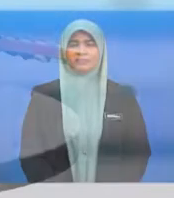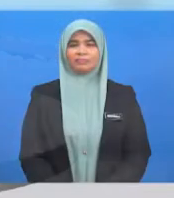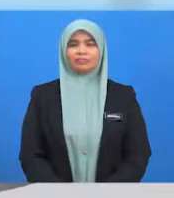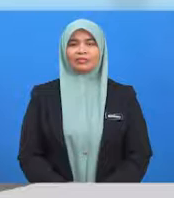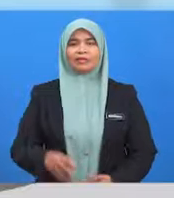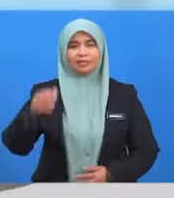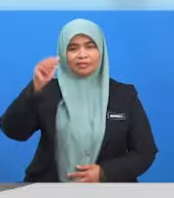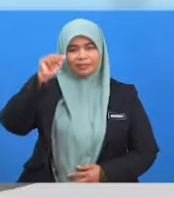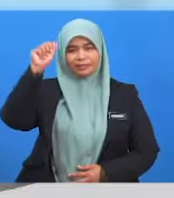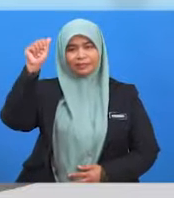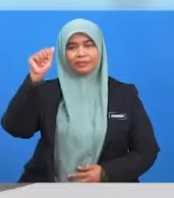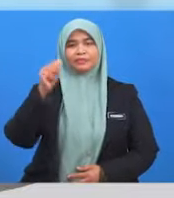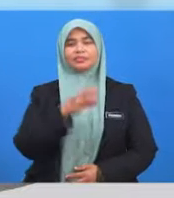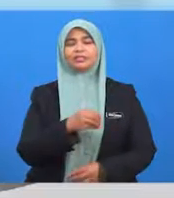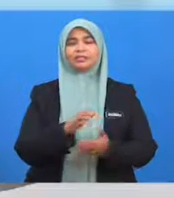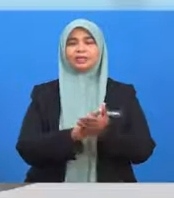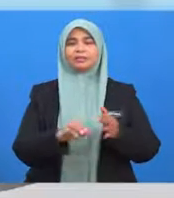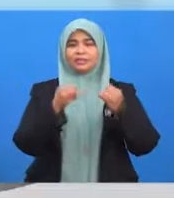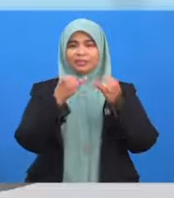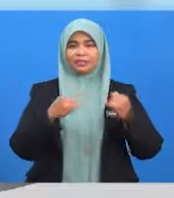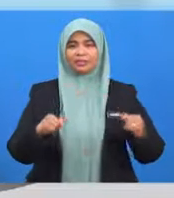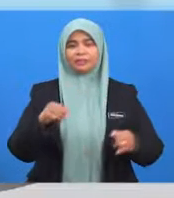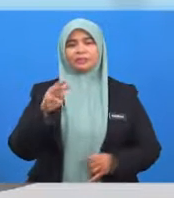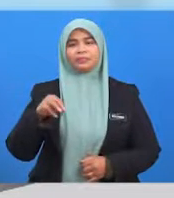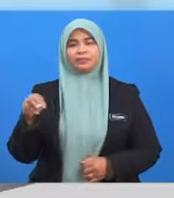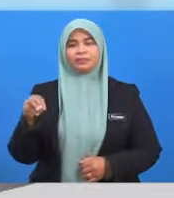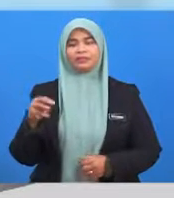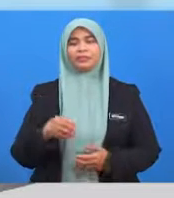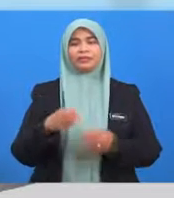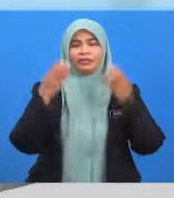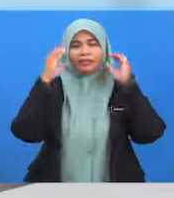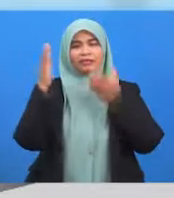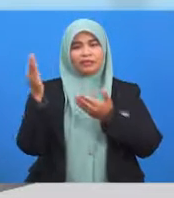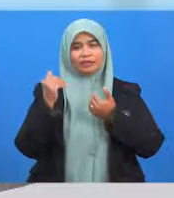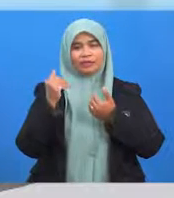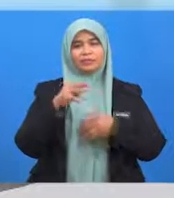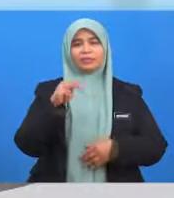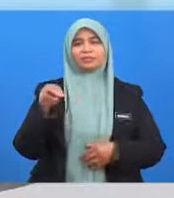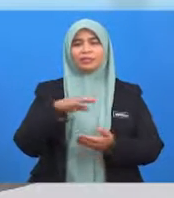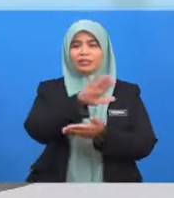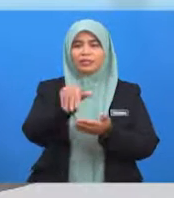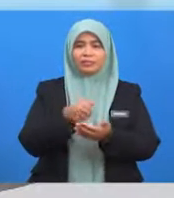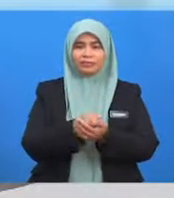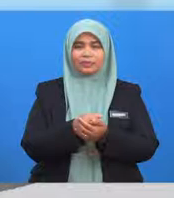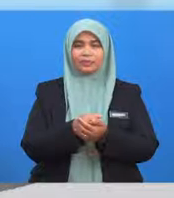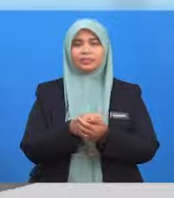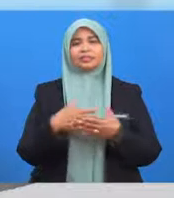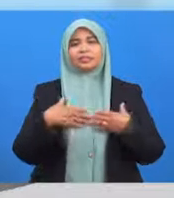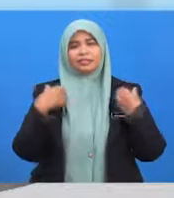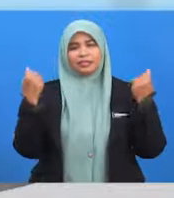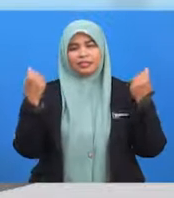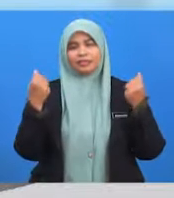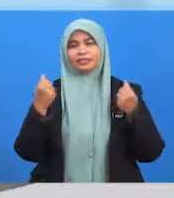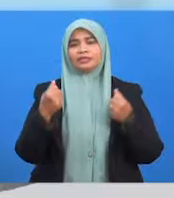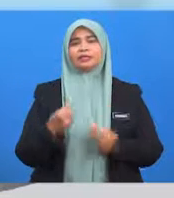Hai, Assalamualaikum dan selamat sejahtera murid-murid. Cikgu harap murid-murid semua berada dalam